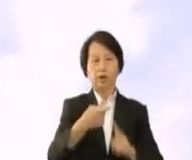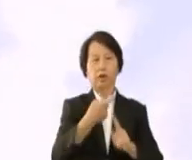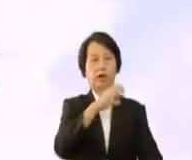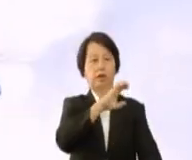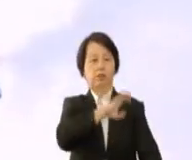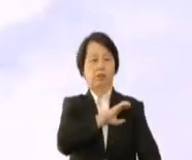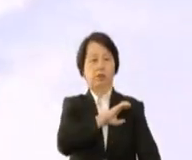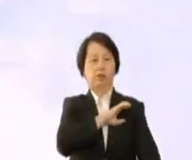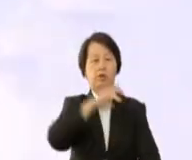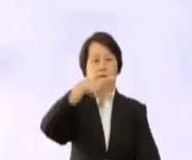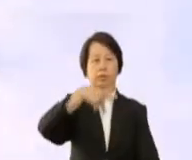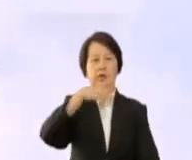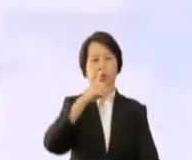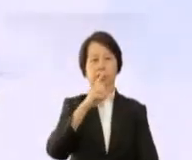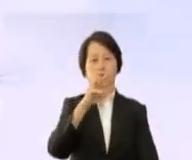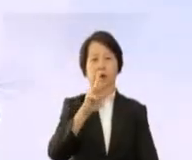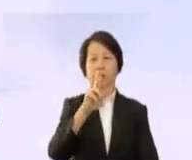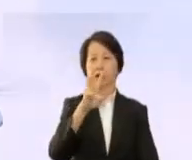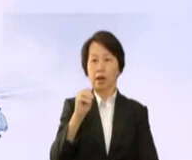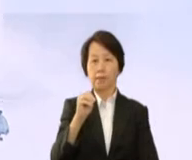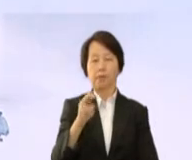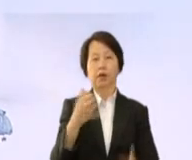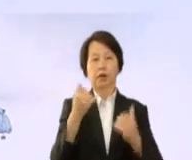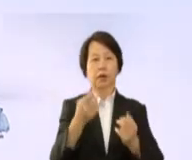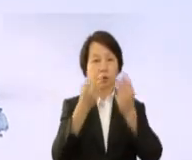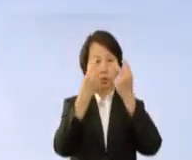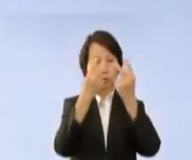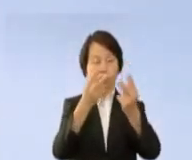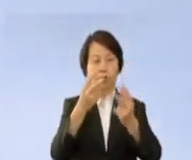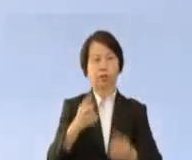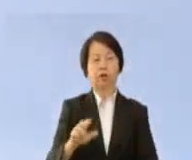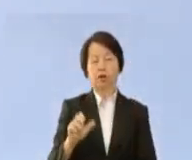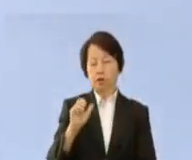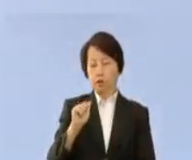Polis Diraja Malaysia. Kini kita saksikan pesawat